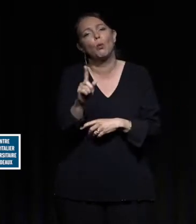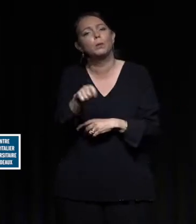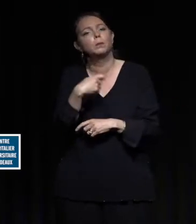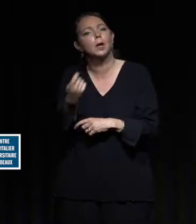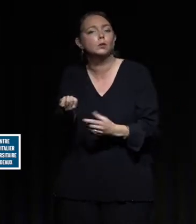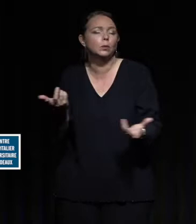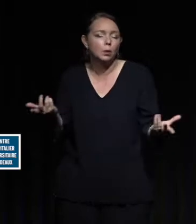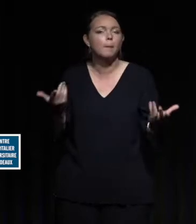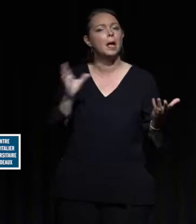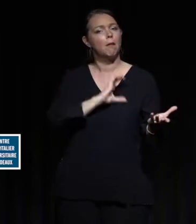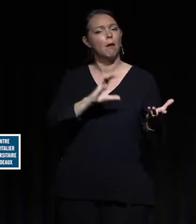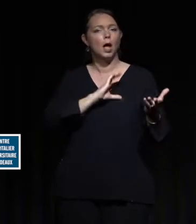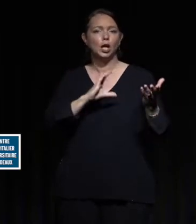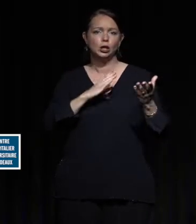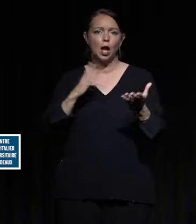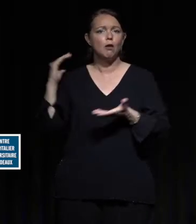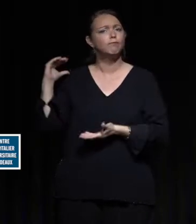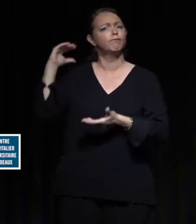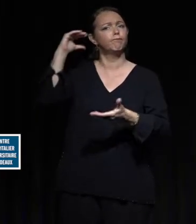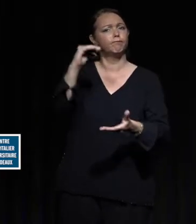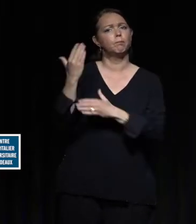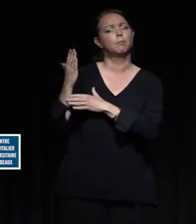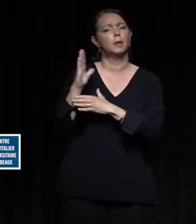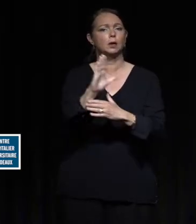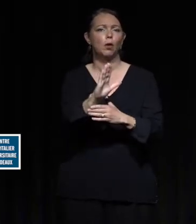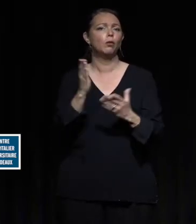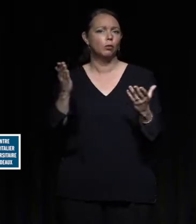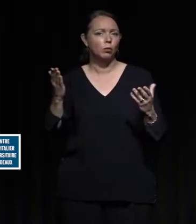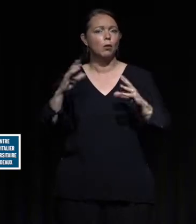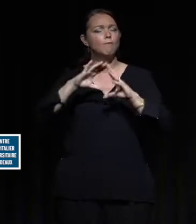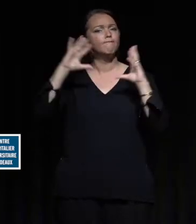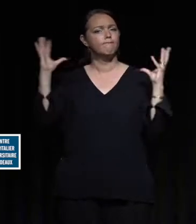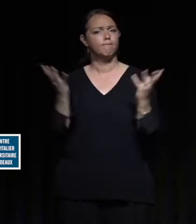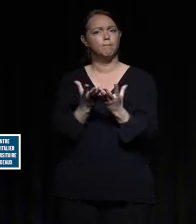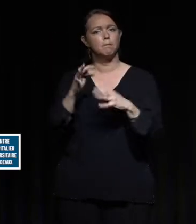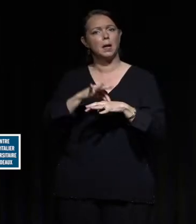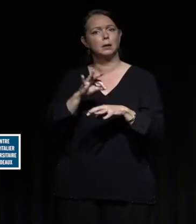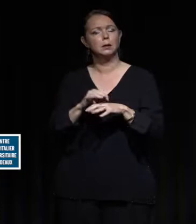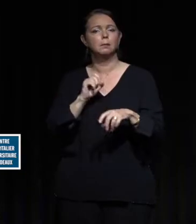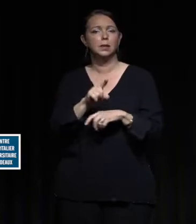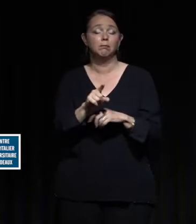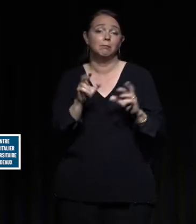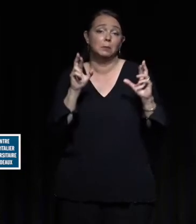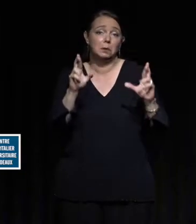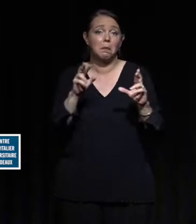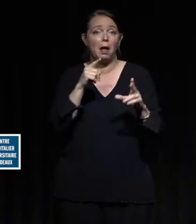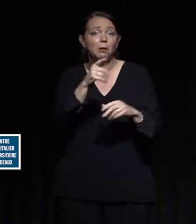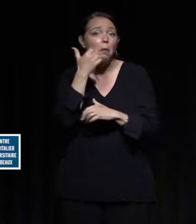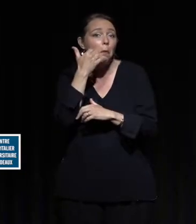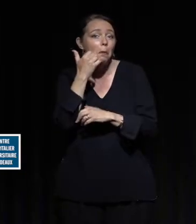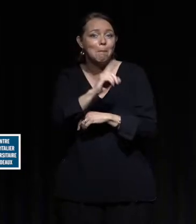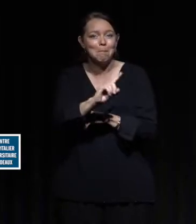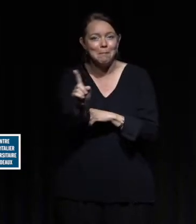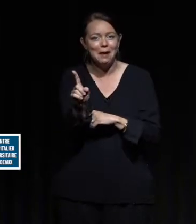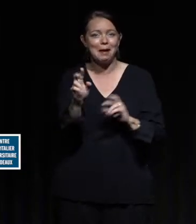de faire un panorama. C'est ce qui m'a été prévu de cette maladie. J'espère ne pas vous ennuyer et j'espère